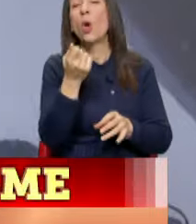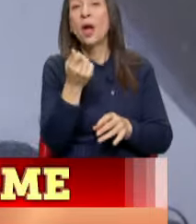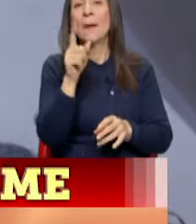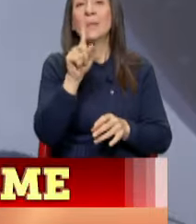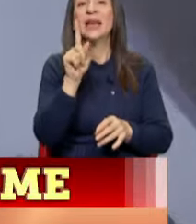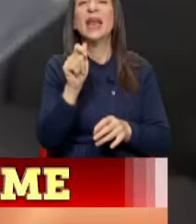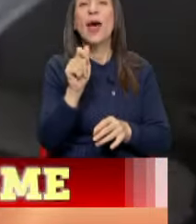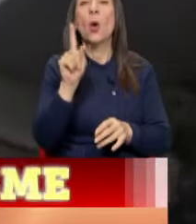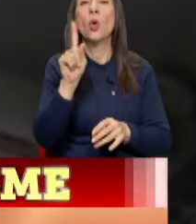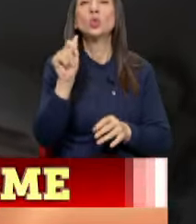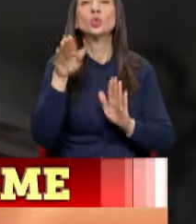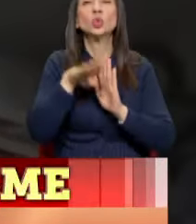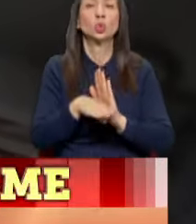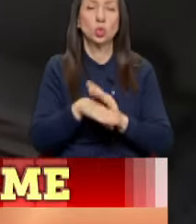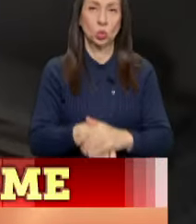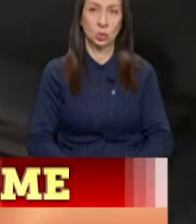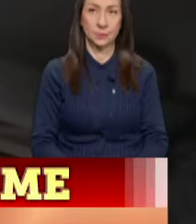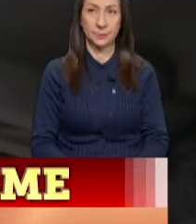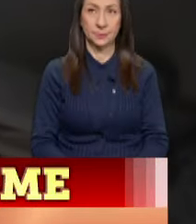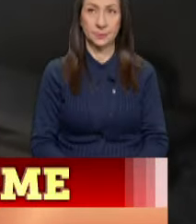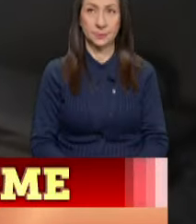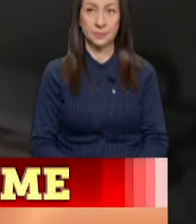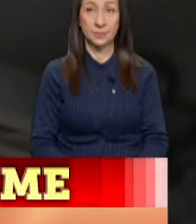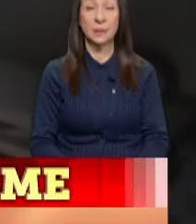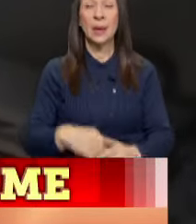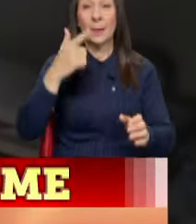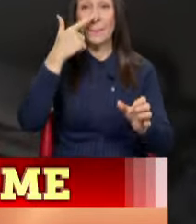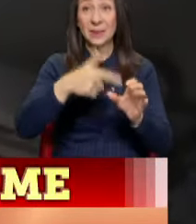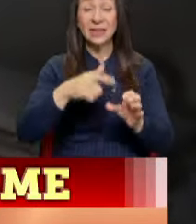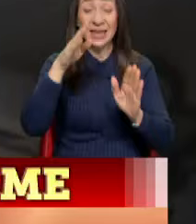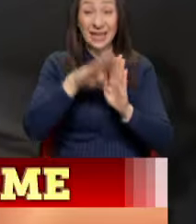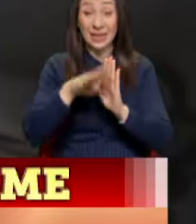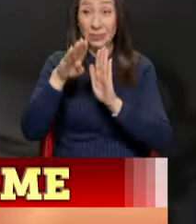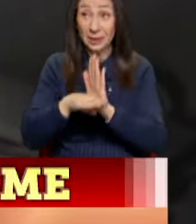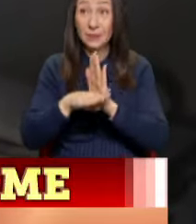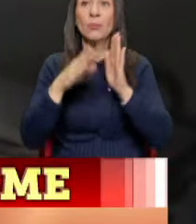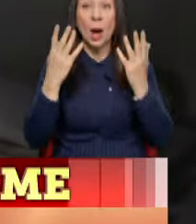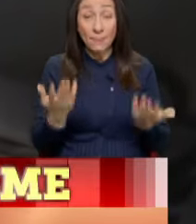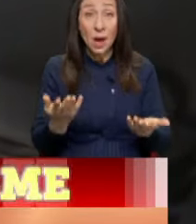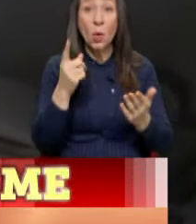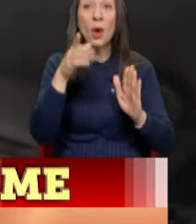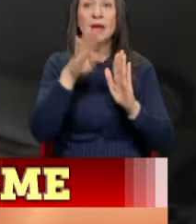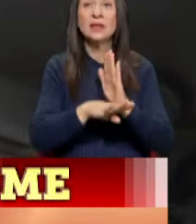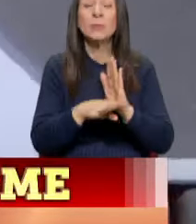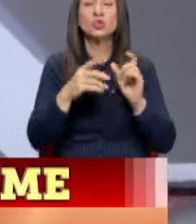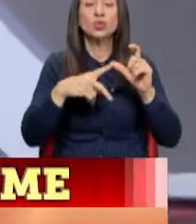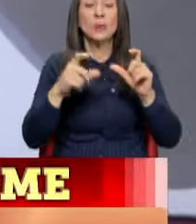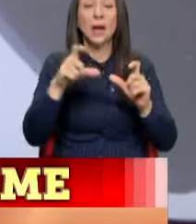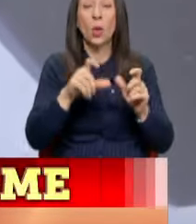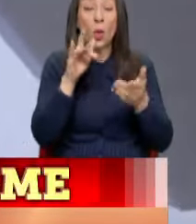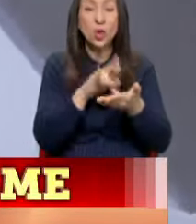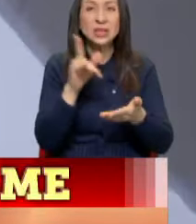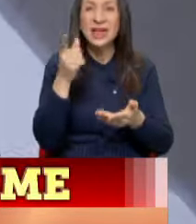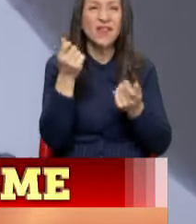L 10 kuruş indi akaryakıta indirim gelmesine geldi ama o indirimler şubat ayının